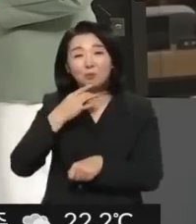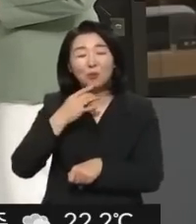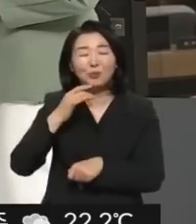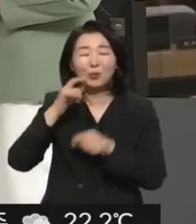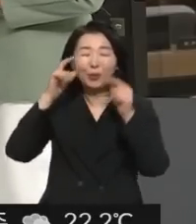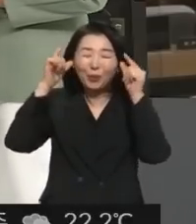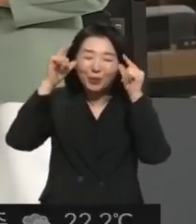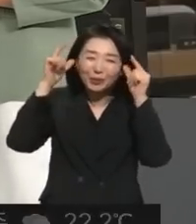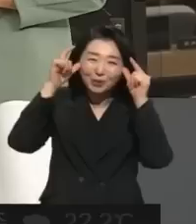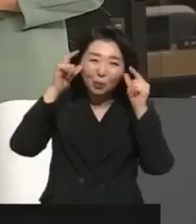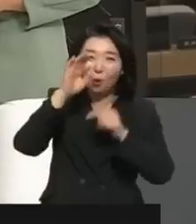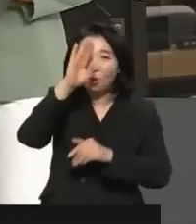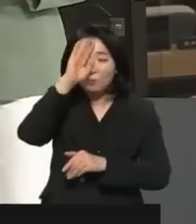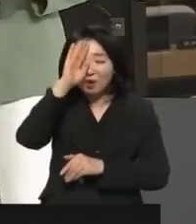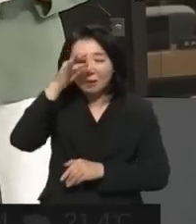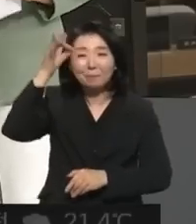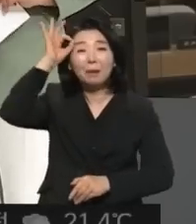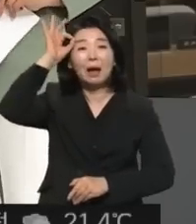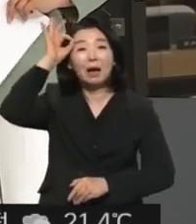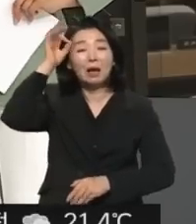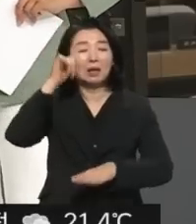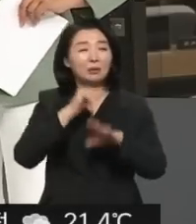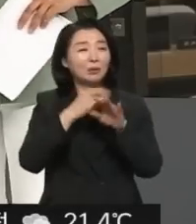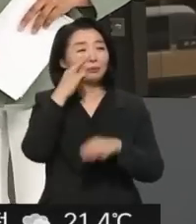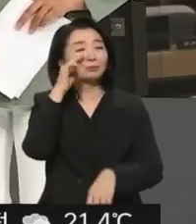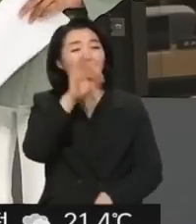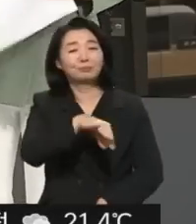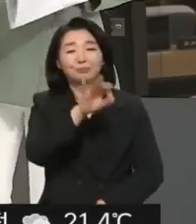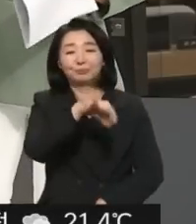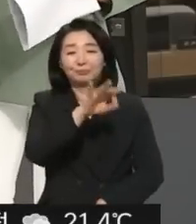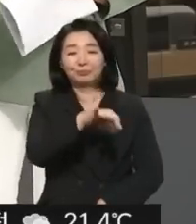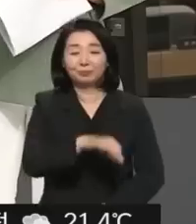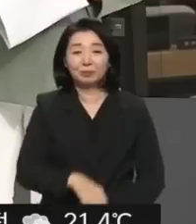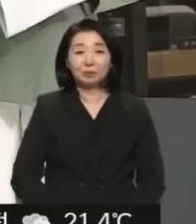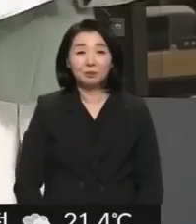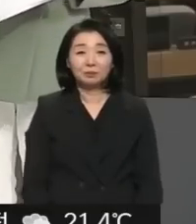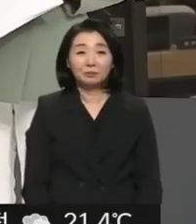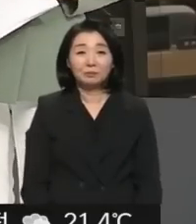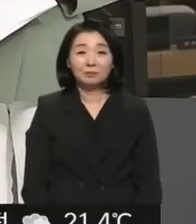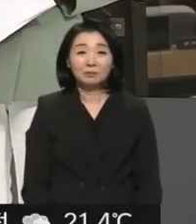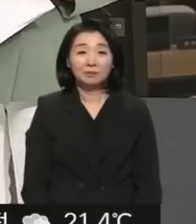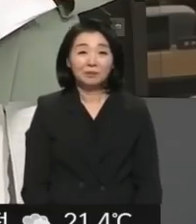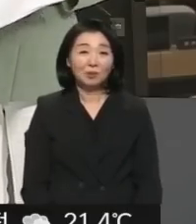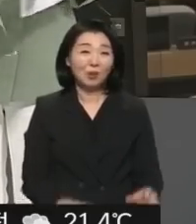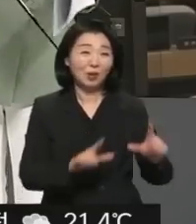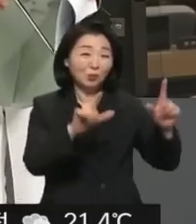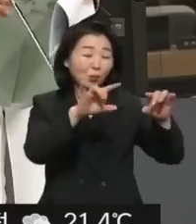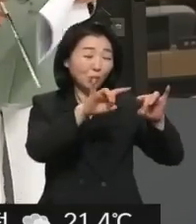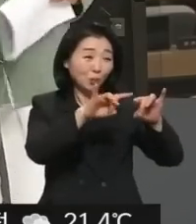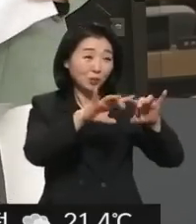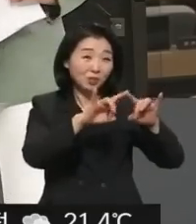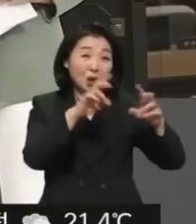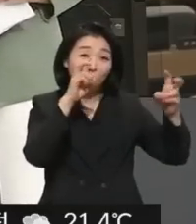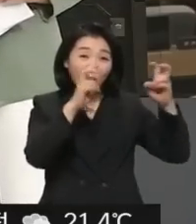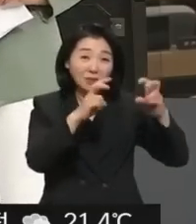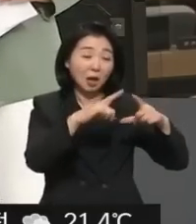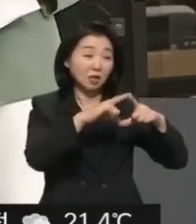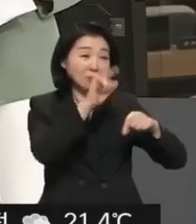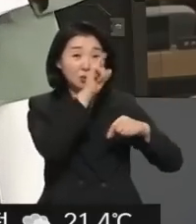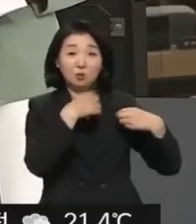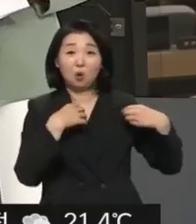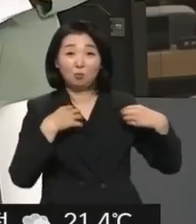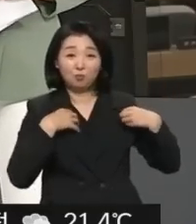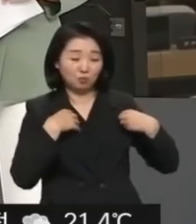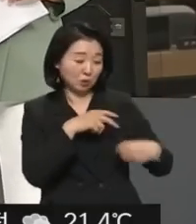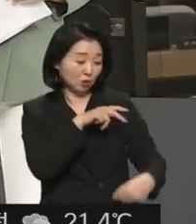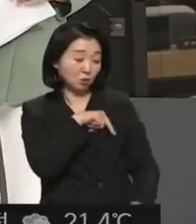괴담이 떠오른다라면서 평가절하했는데요. 당사자인 도쿄전력이나 일본 정부, 일본 의원들이